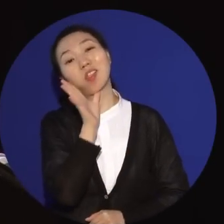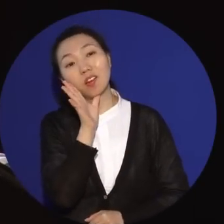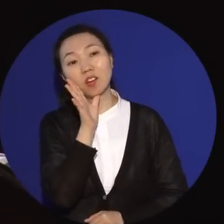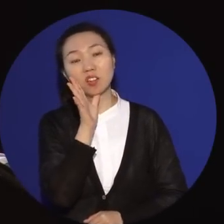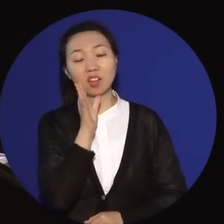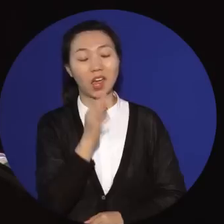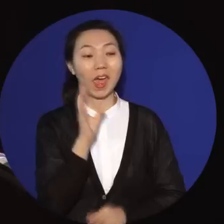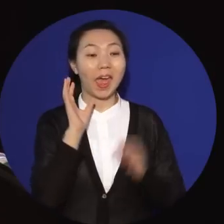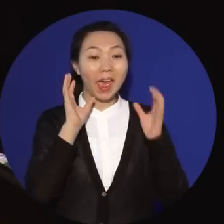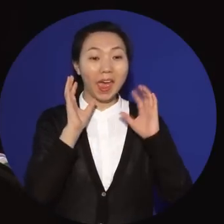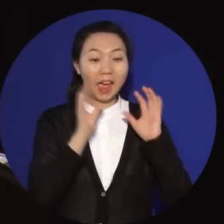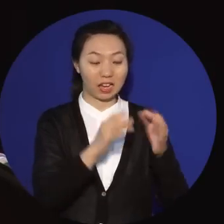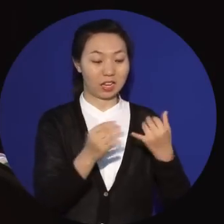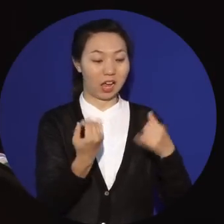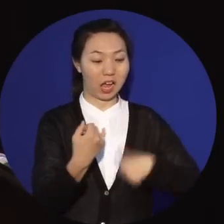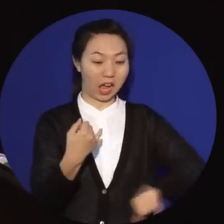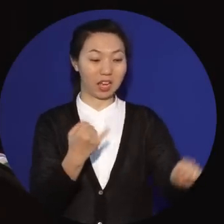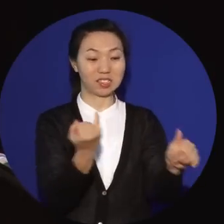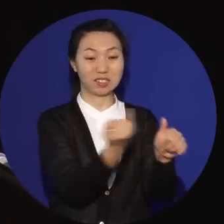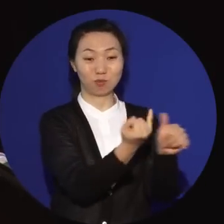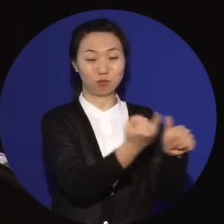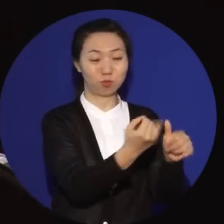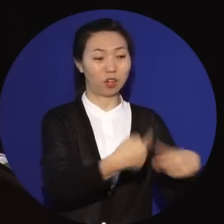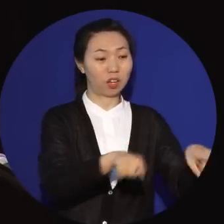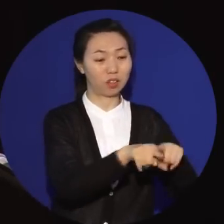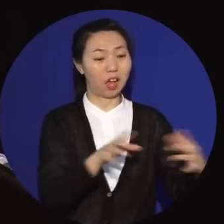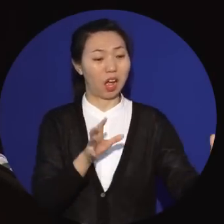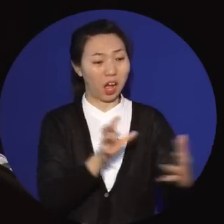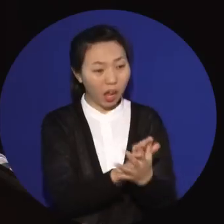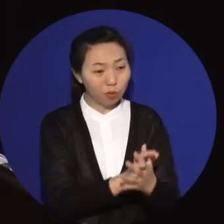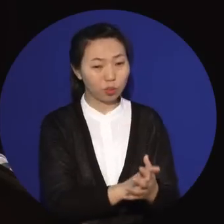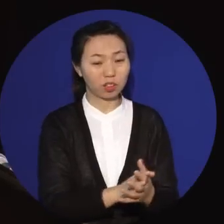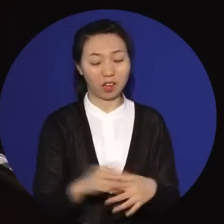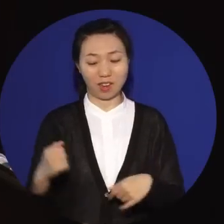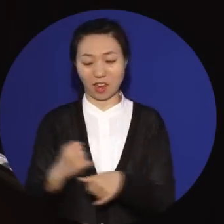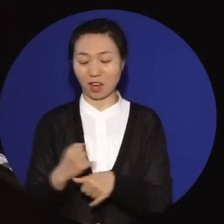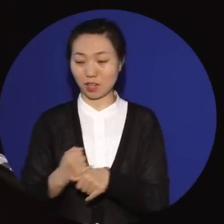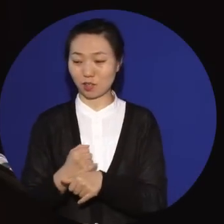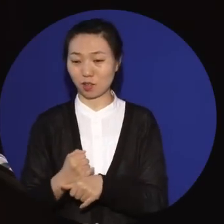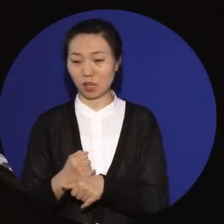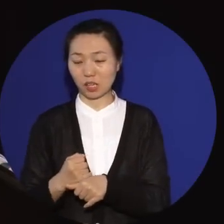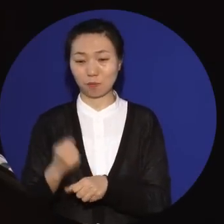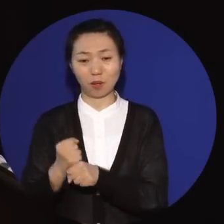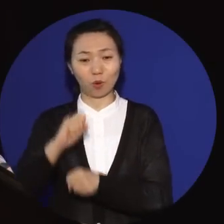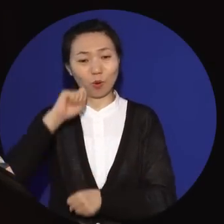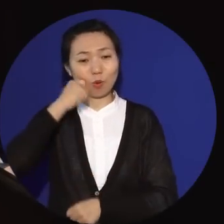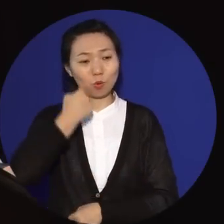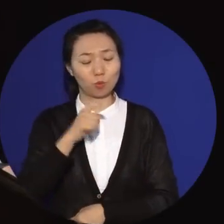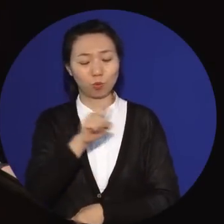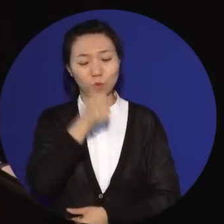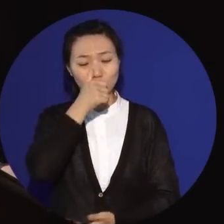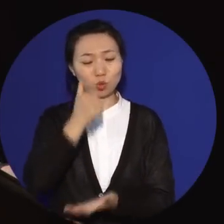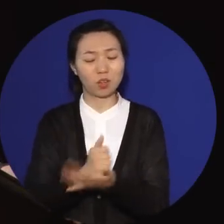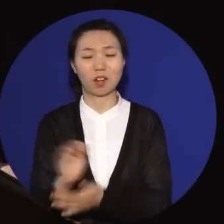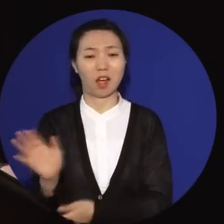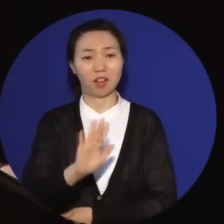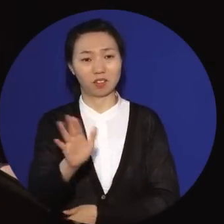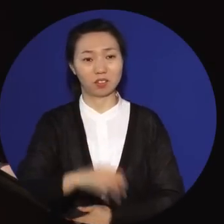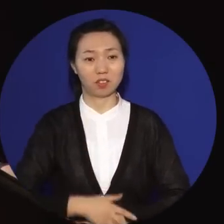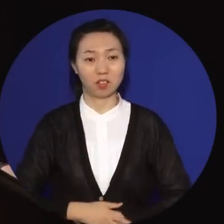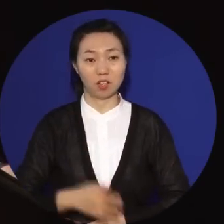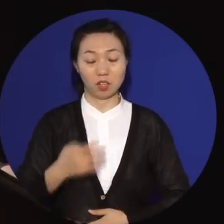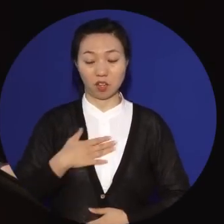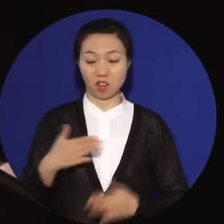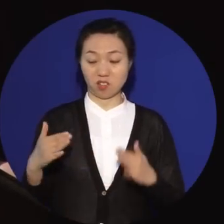나이에 들어가지고 그 아들 내외 한 집에 합해가지고 거기서 남자친구도 그 눈치 보고 영감도 못 사귀고 그 뭐 때문에 죄인처럼